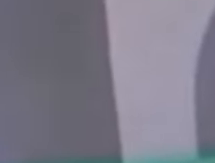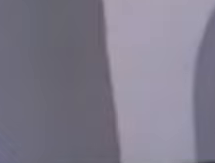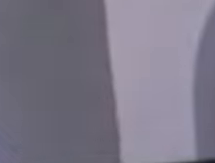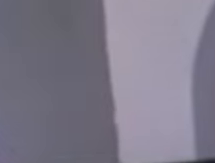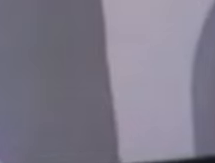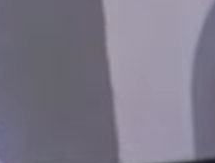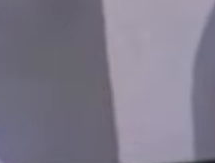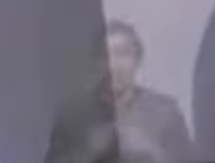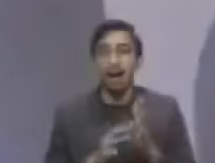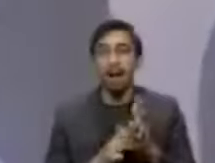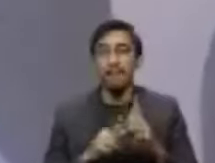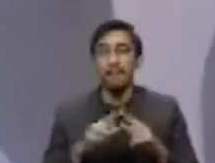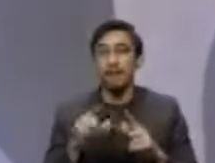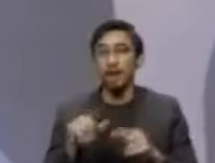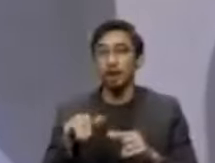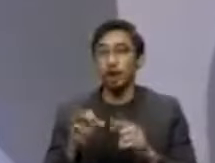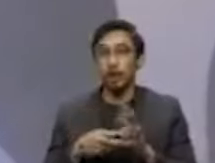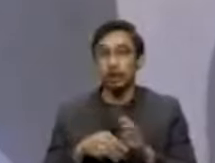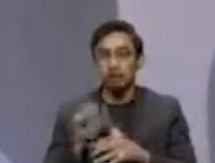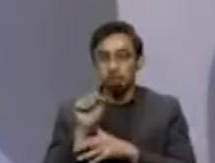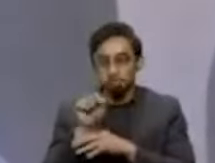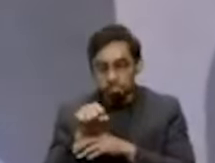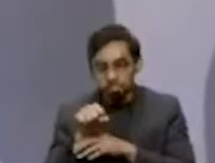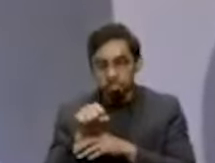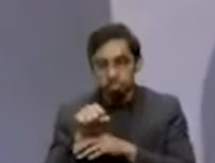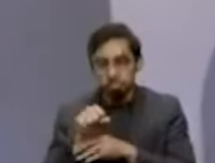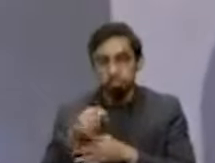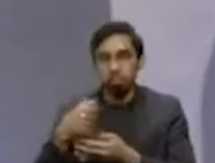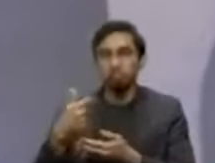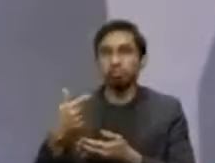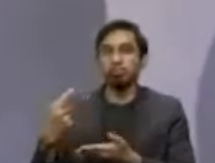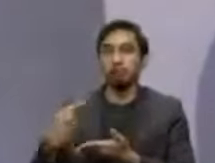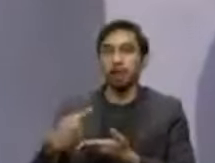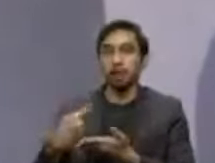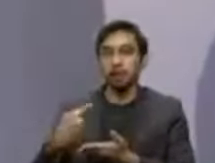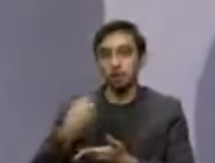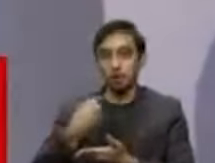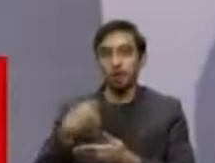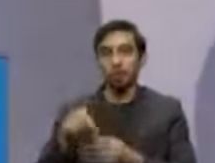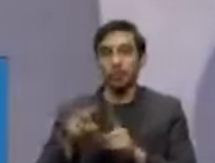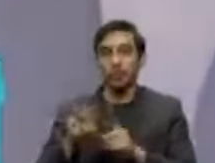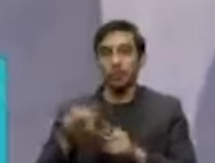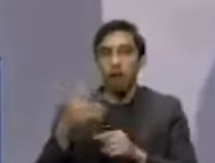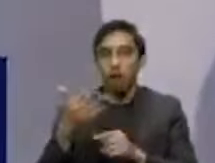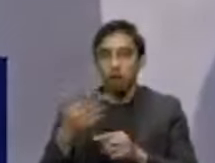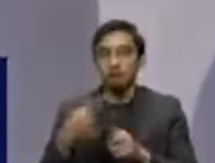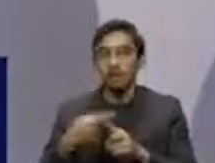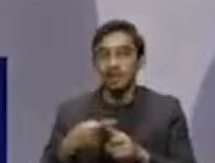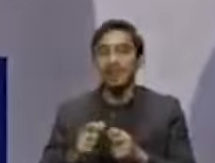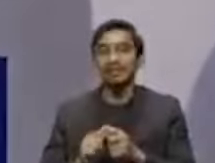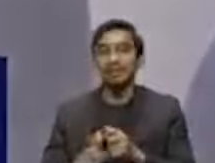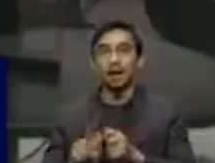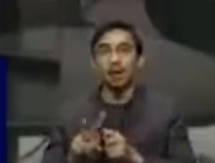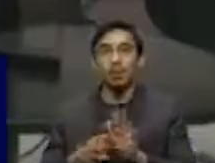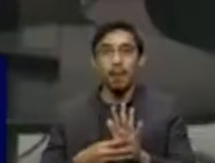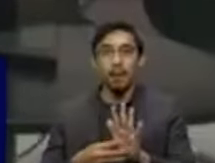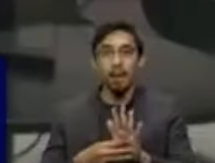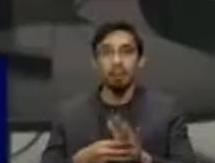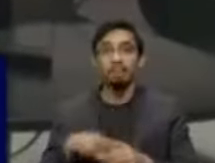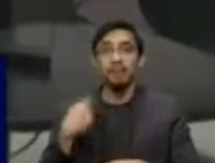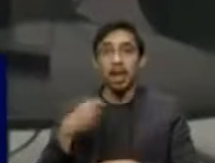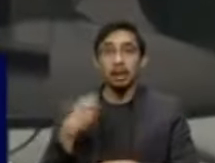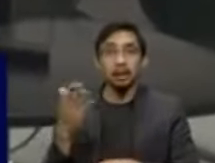Amar Zoni tertunduk lemas mendengar tuntutan jaksa 12 tahun penjara dan denda 2 miliar rupiah. Artis